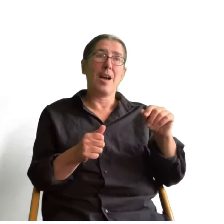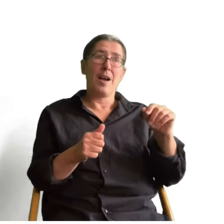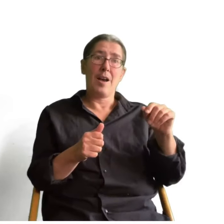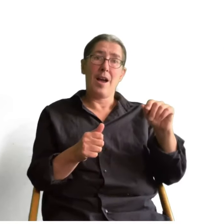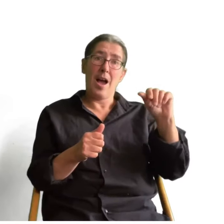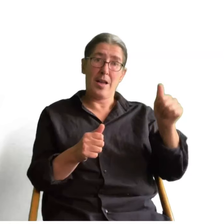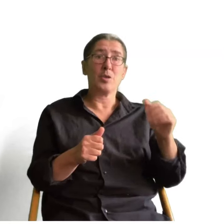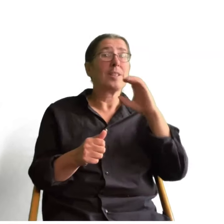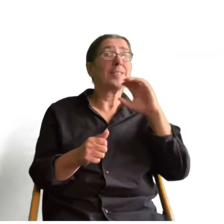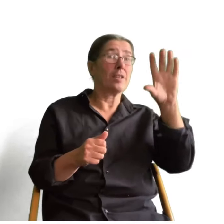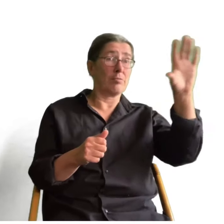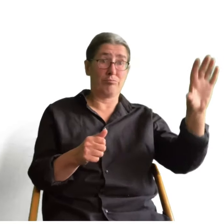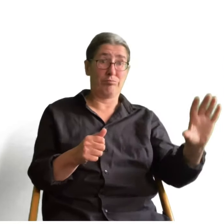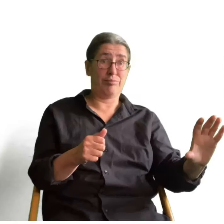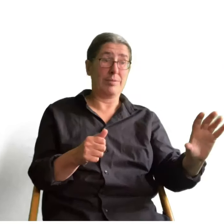100 Cent